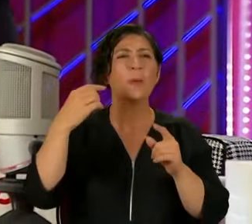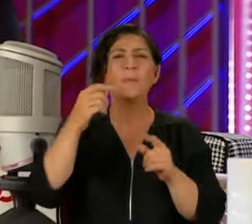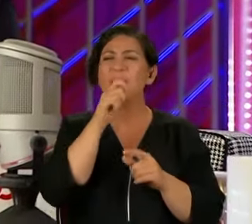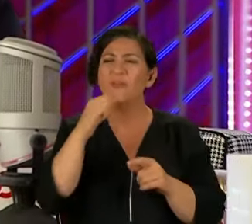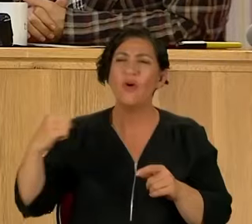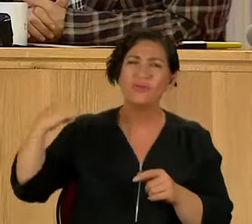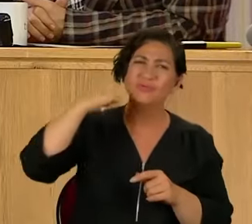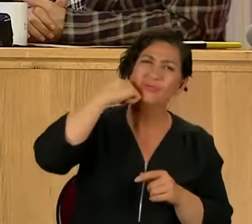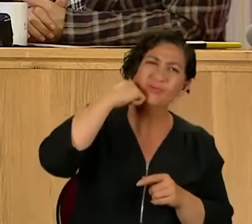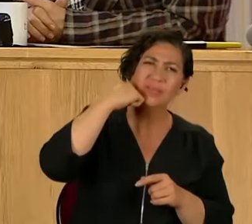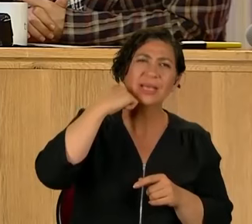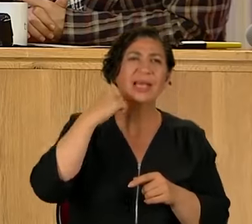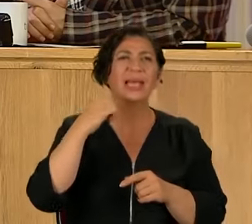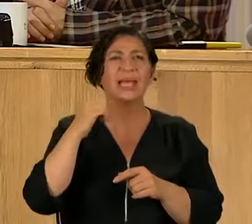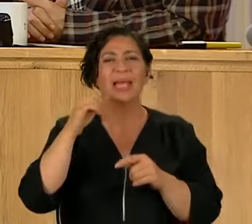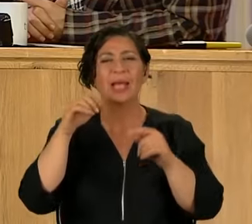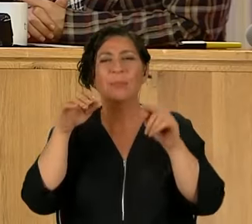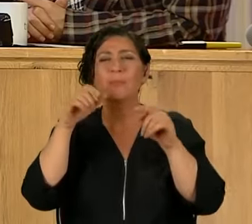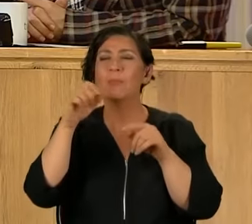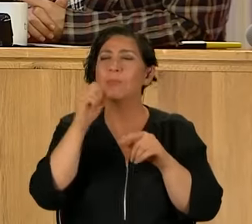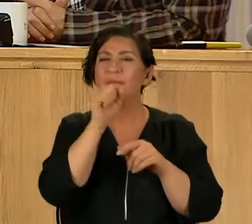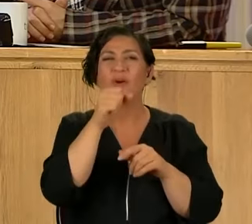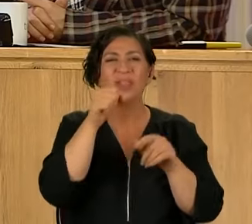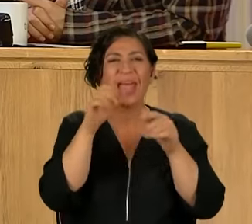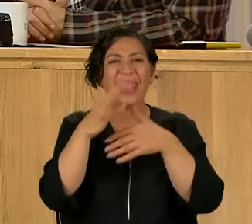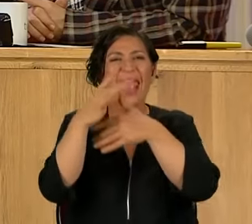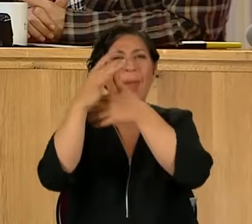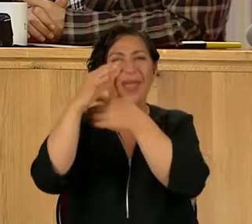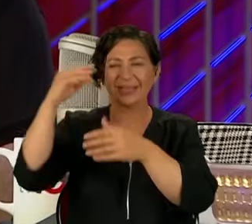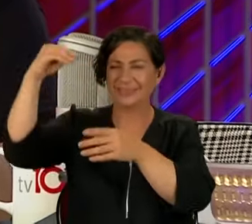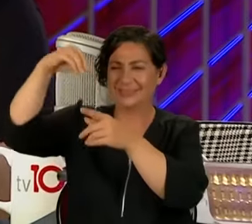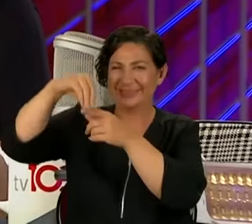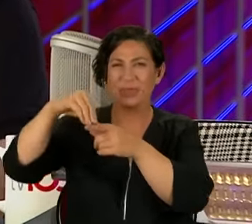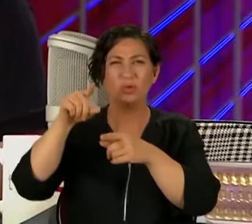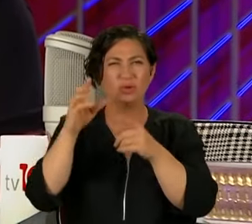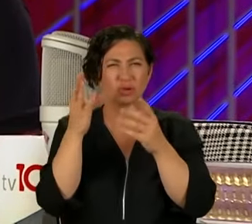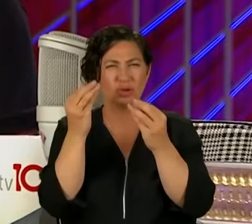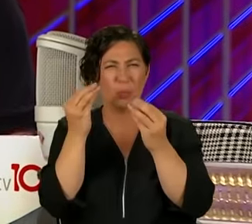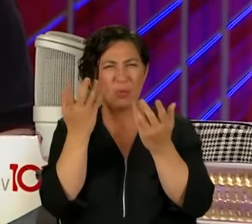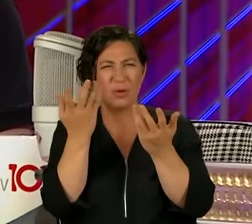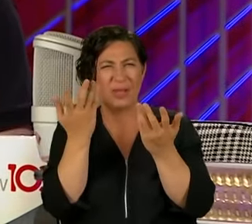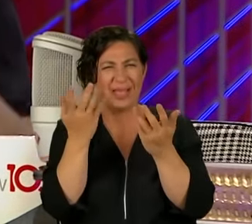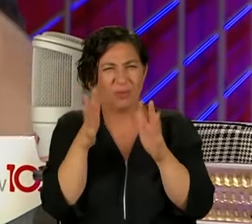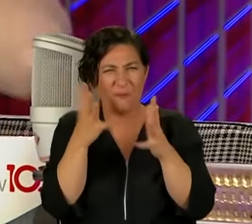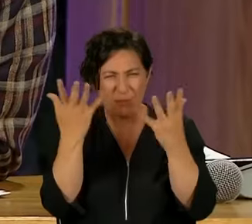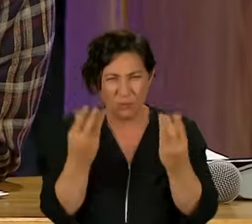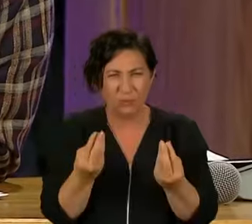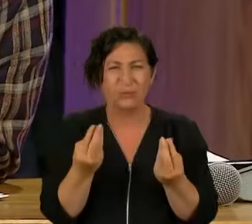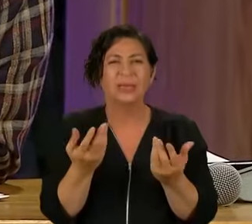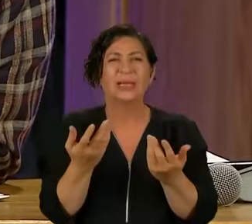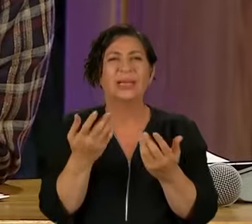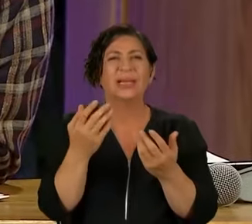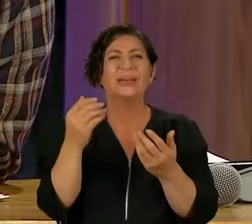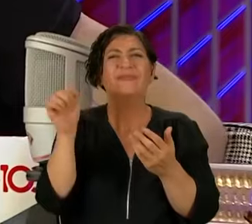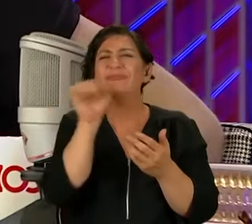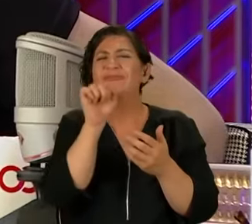evet, gibi, onu bir denedik. Evet, evet. Mikrofona bir tane kelebek koyduk. O çok mu acaba hani... kelebeğin manidar başka anlamları olur. Varmış falan.